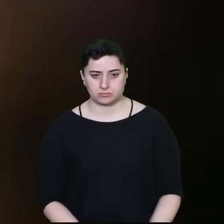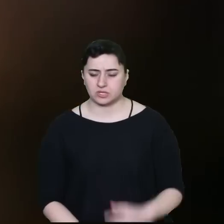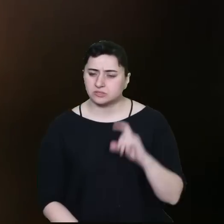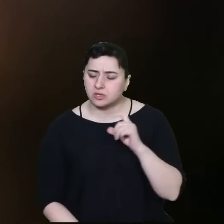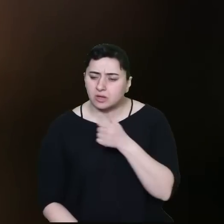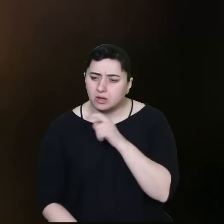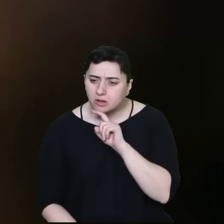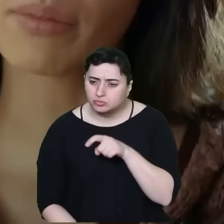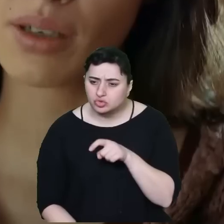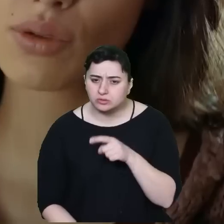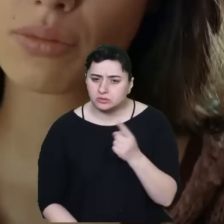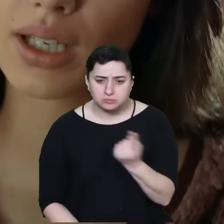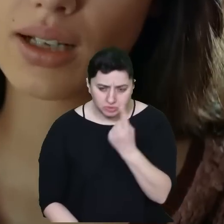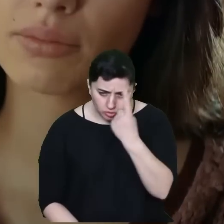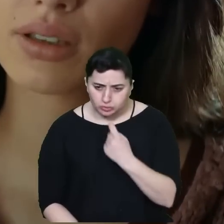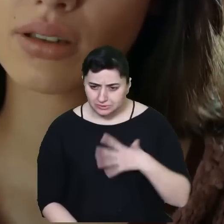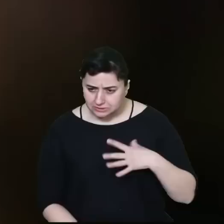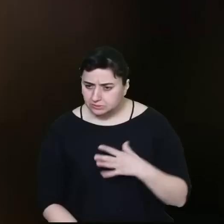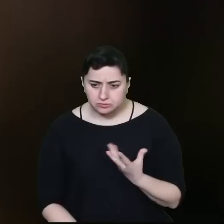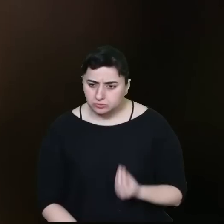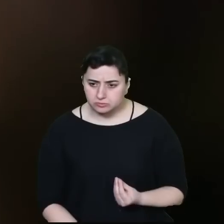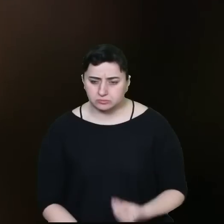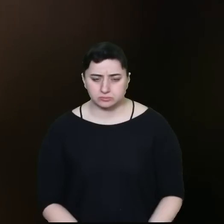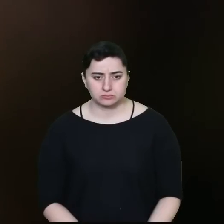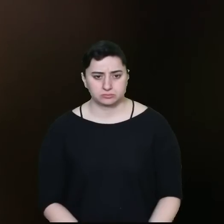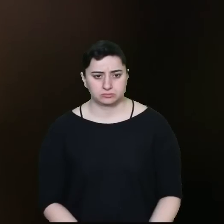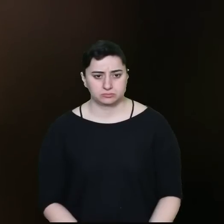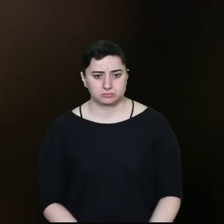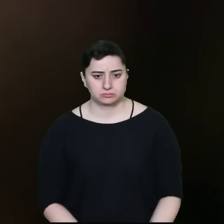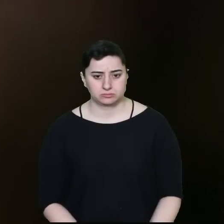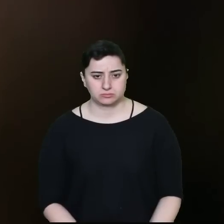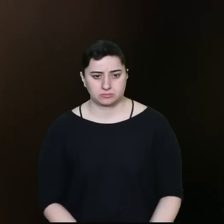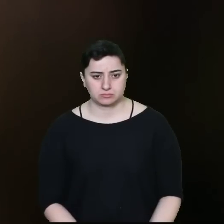Celal amca, sen bir şey mi sormaya geldin bana?